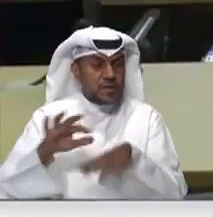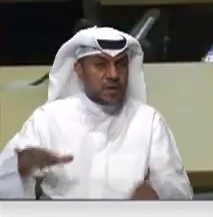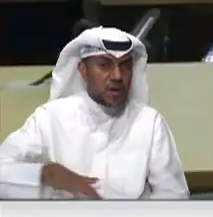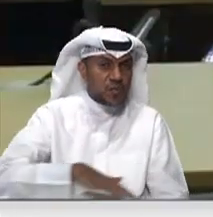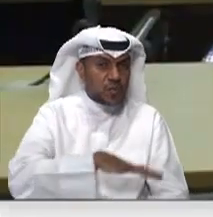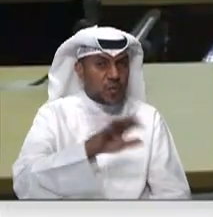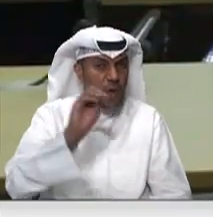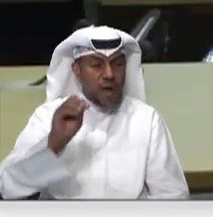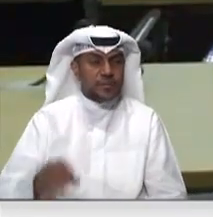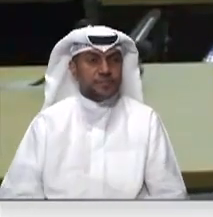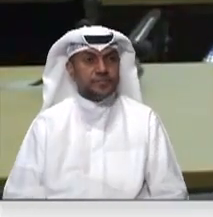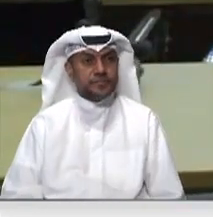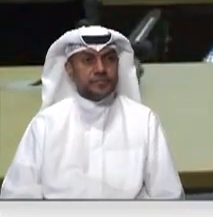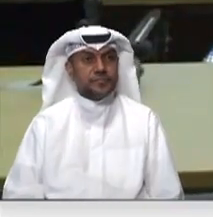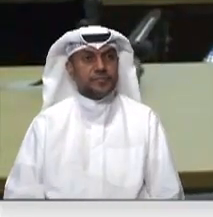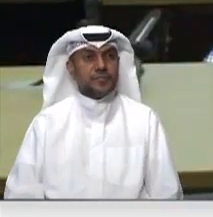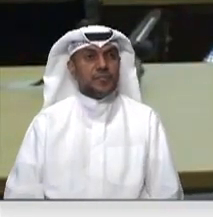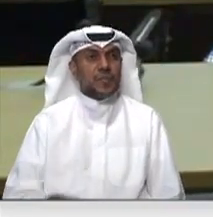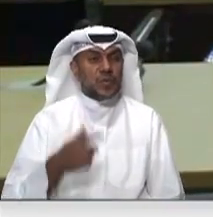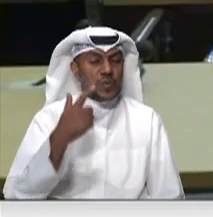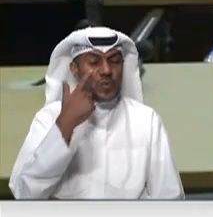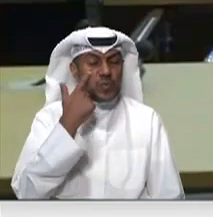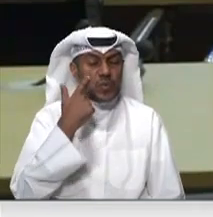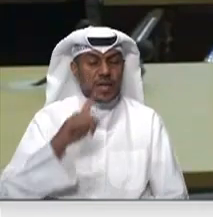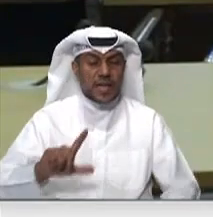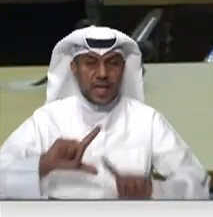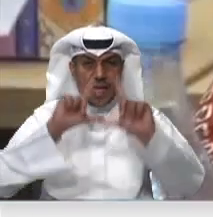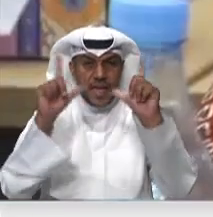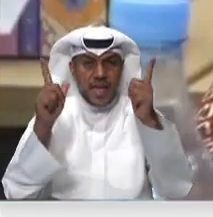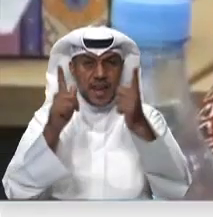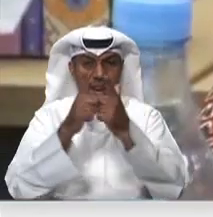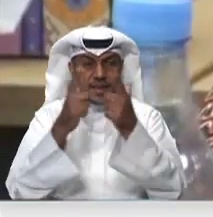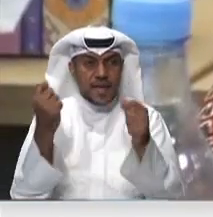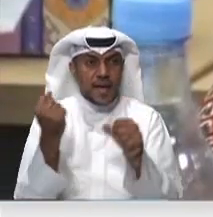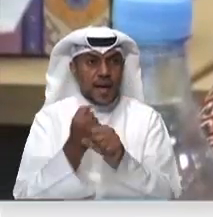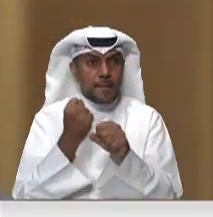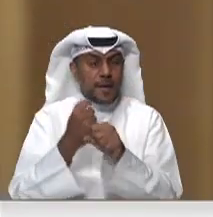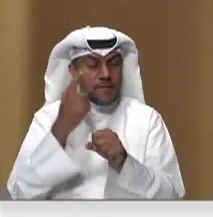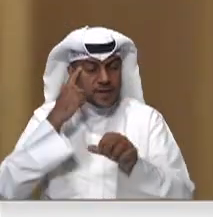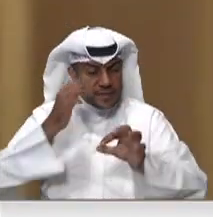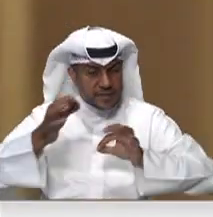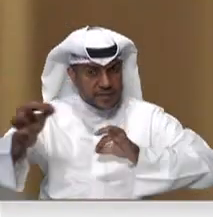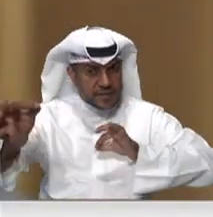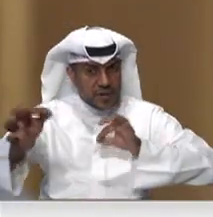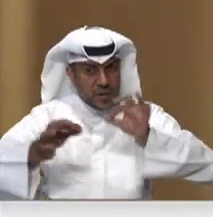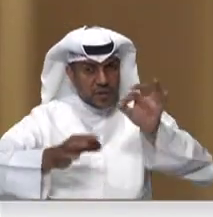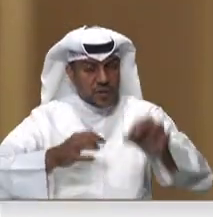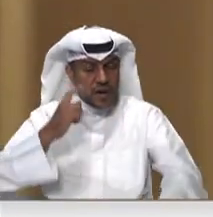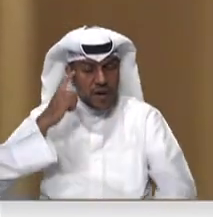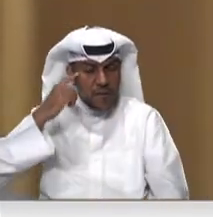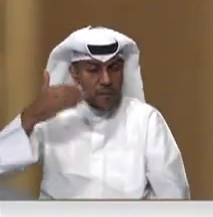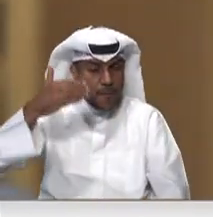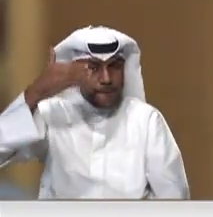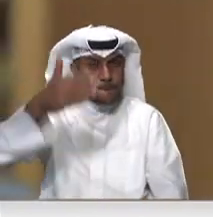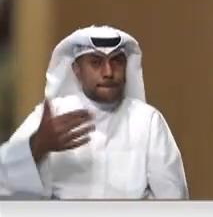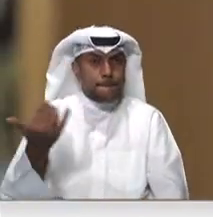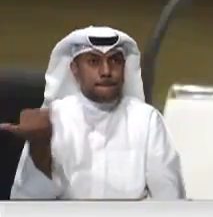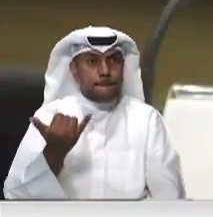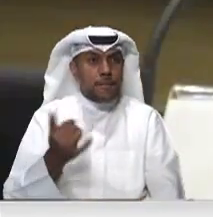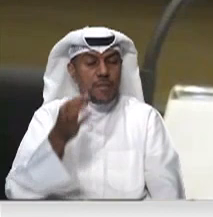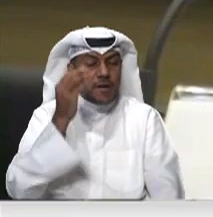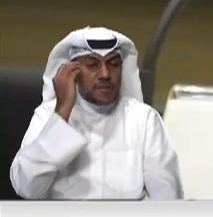للجمهور. من مشمولات هذه اللجنة تخطيط العمل حسب مقتضيات التطور التكنولوجي